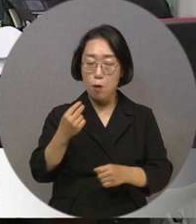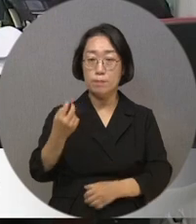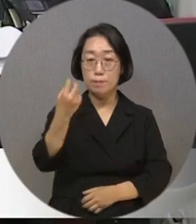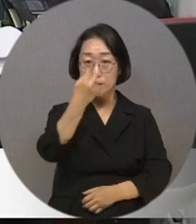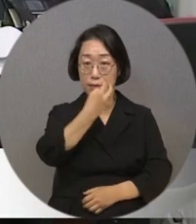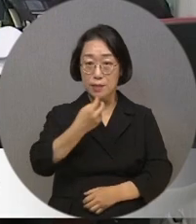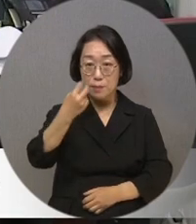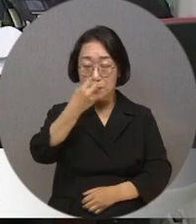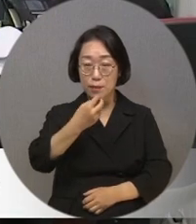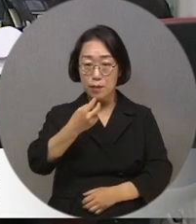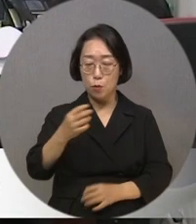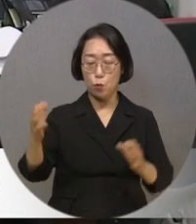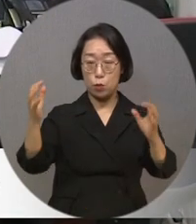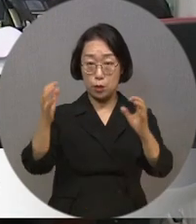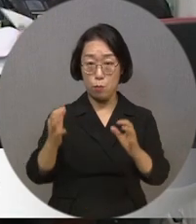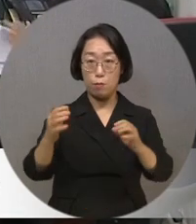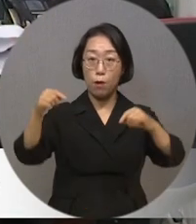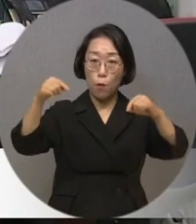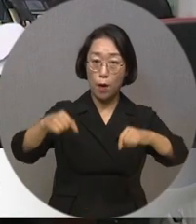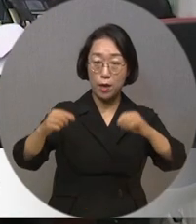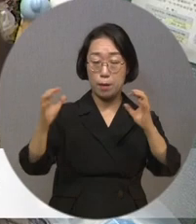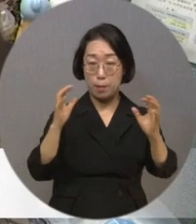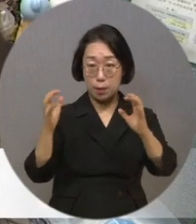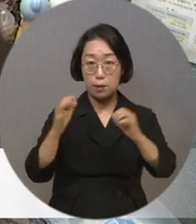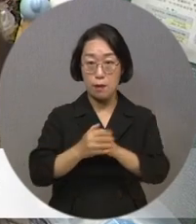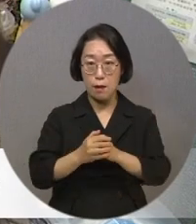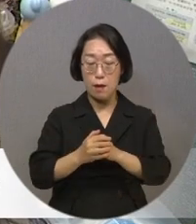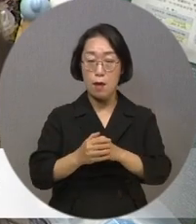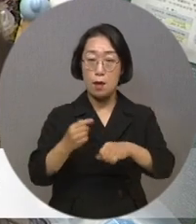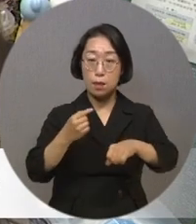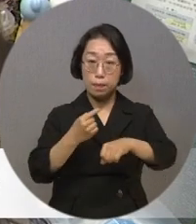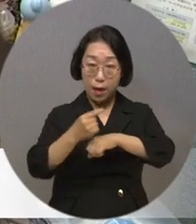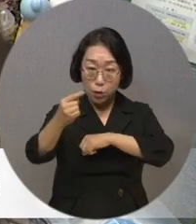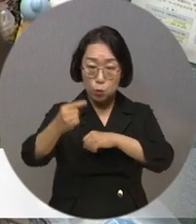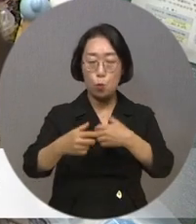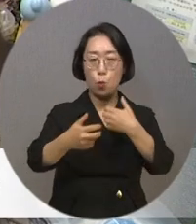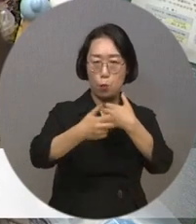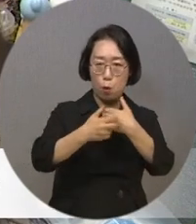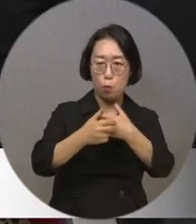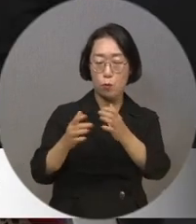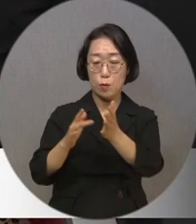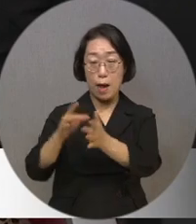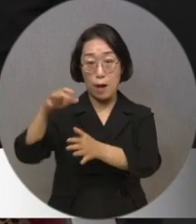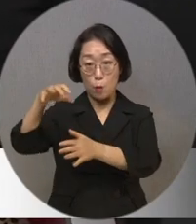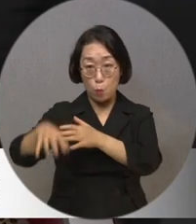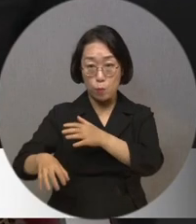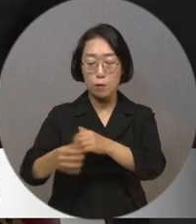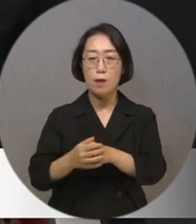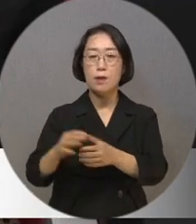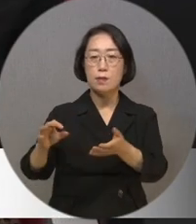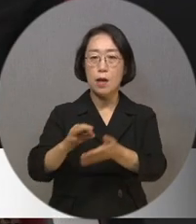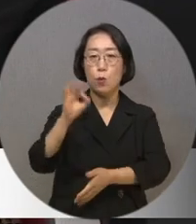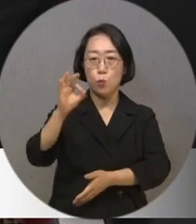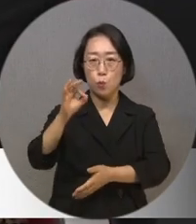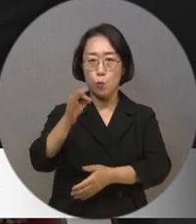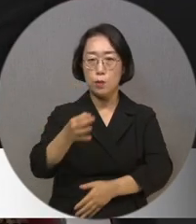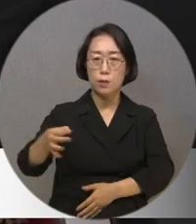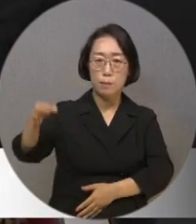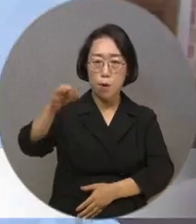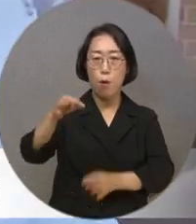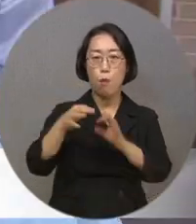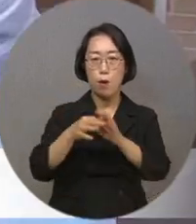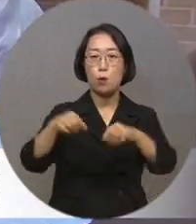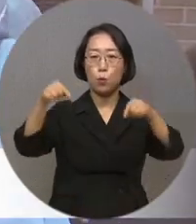건강보험정책심의위원회에서 내년도 의원과 약국 환산지수 결정안을 의결하고 장애인 보조기기 급여 기준 조정안을